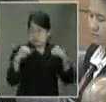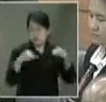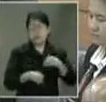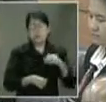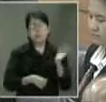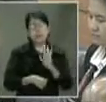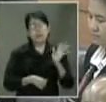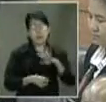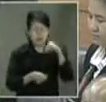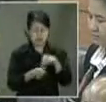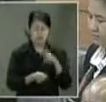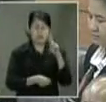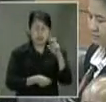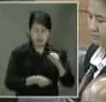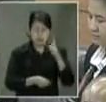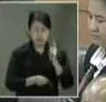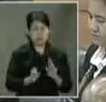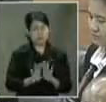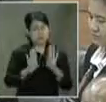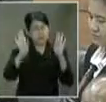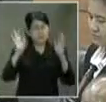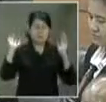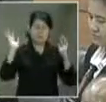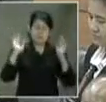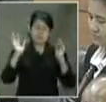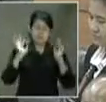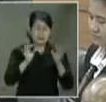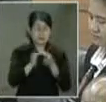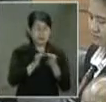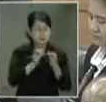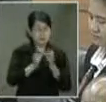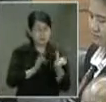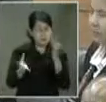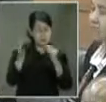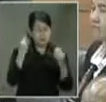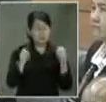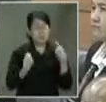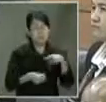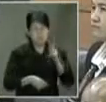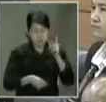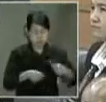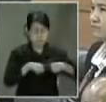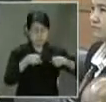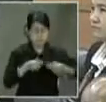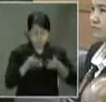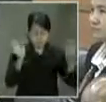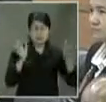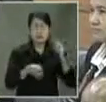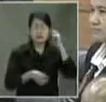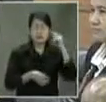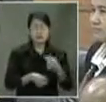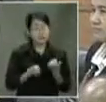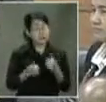ให้เป็นประโยชน์และต้องเปิดใจให้กว้างผมสรุปง่ายๆว่าการนำเสนอข้อมูลข่าวส